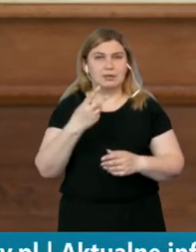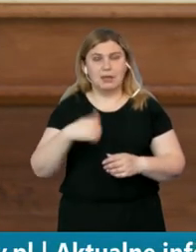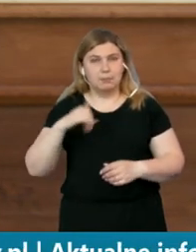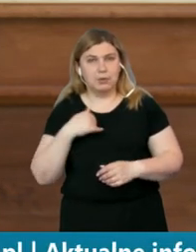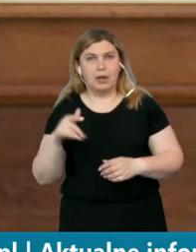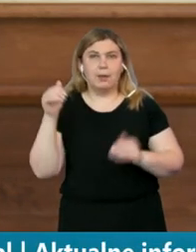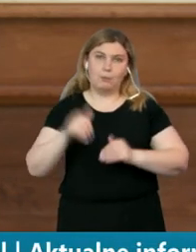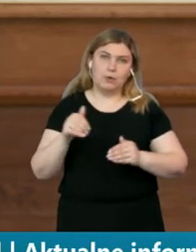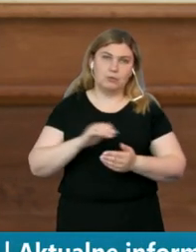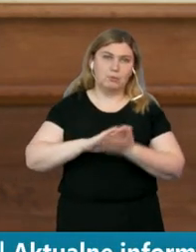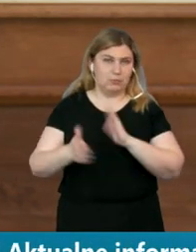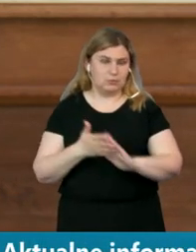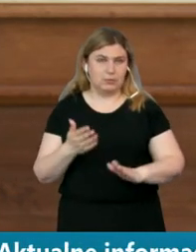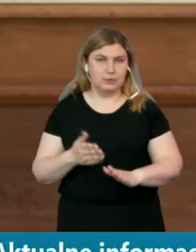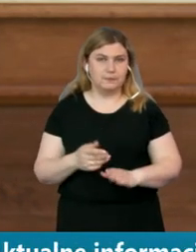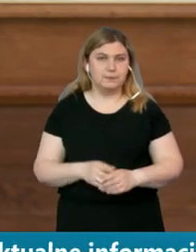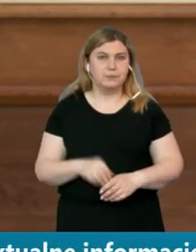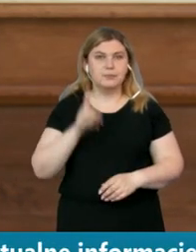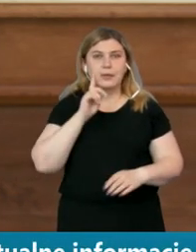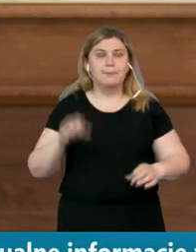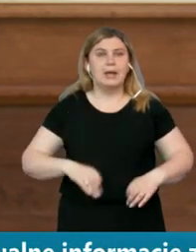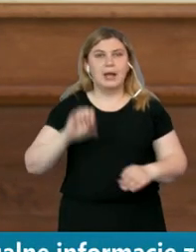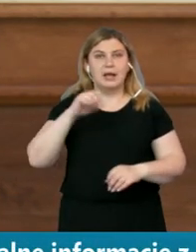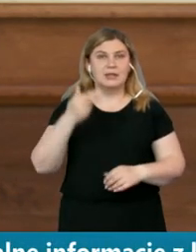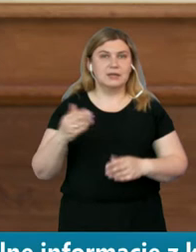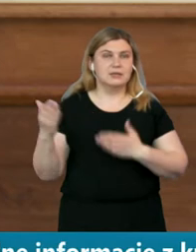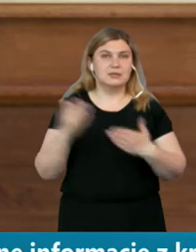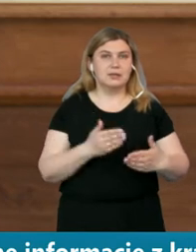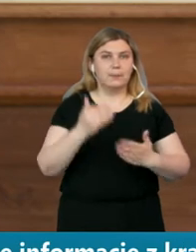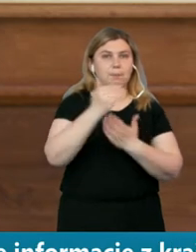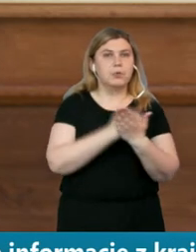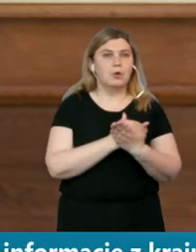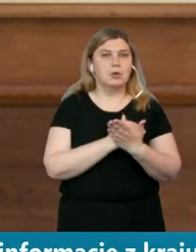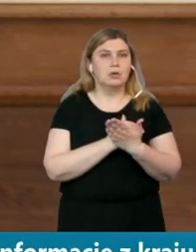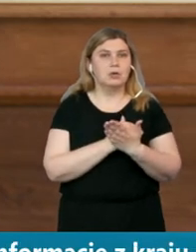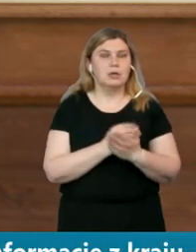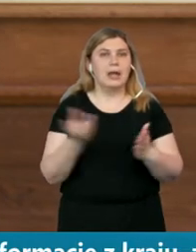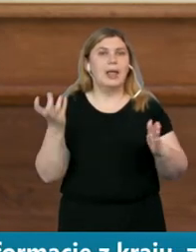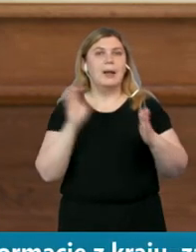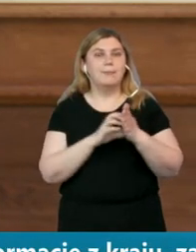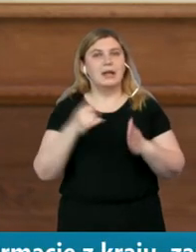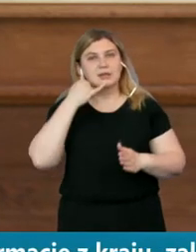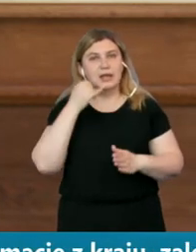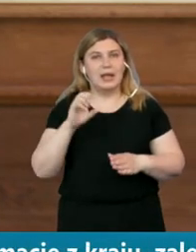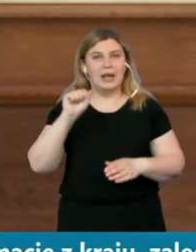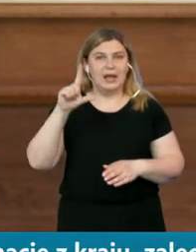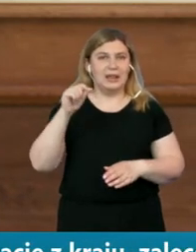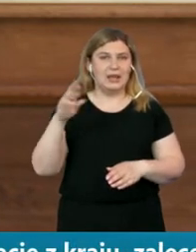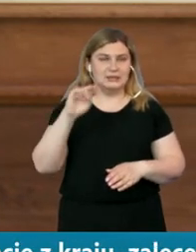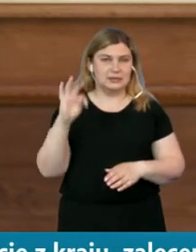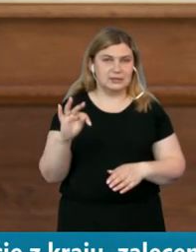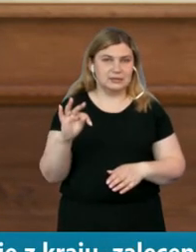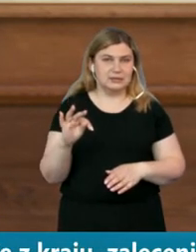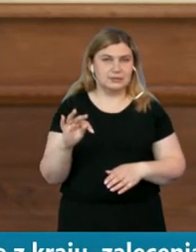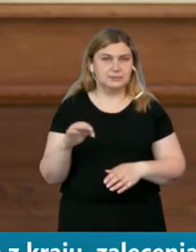to uprzątnąć. Panie Adrianie, zapraszam do korzystania z programu takiej aplikacji na telefonie Alert,